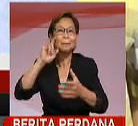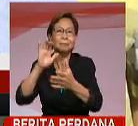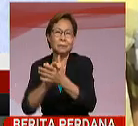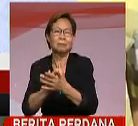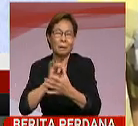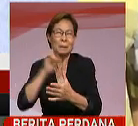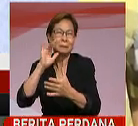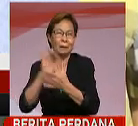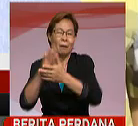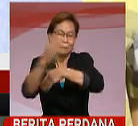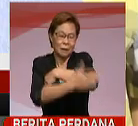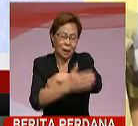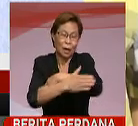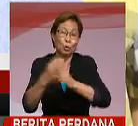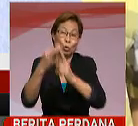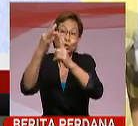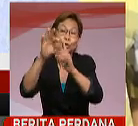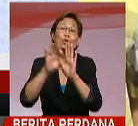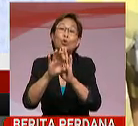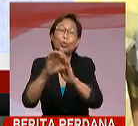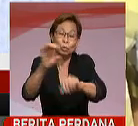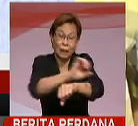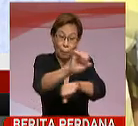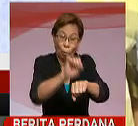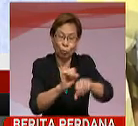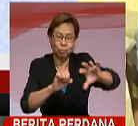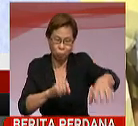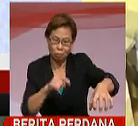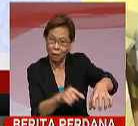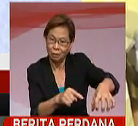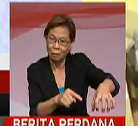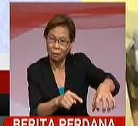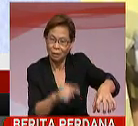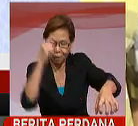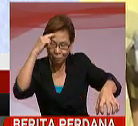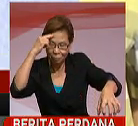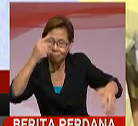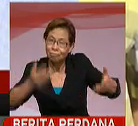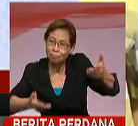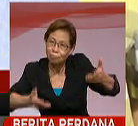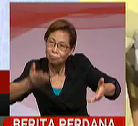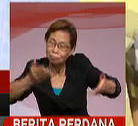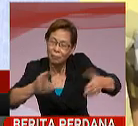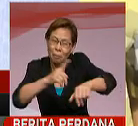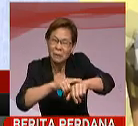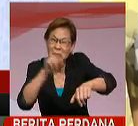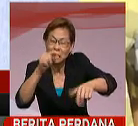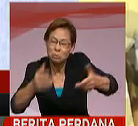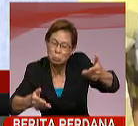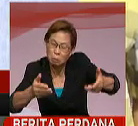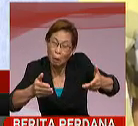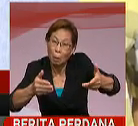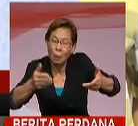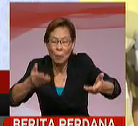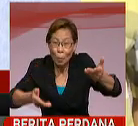sekiranya negara-negara ini, khususnya Singapura, dapat menimbangkan perkara ini dalam masa yang terdekat,